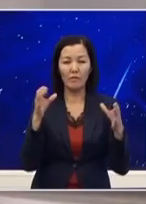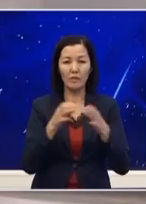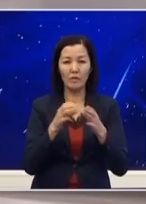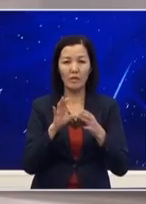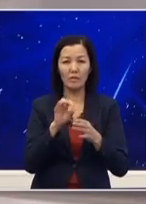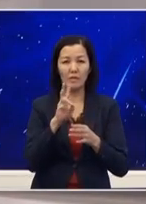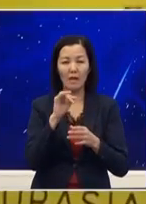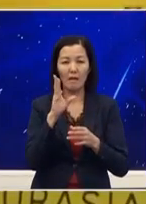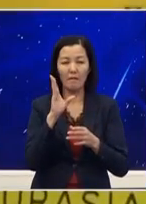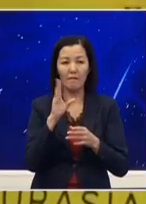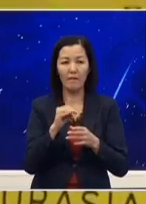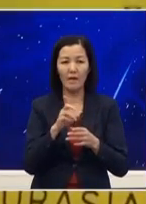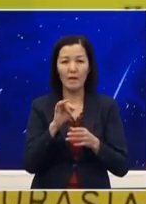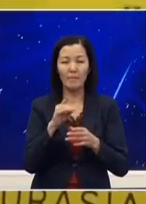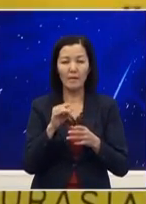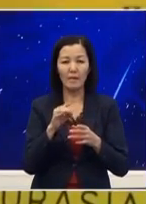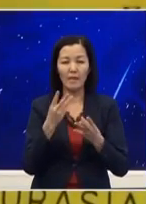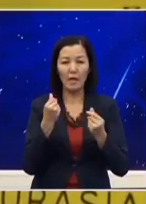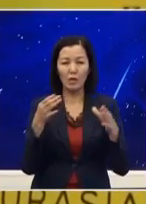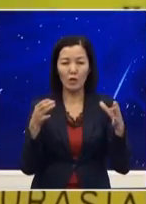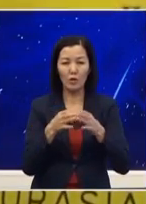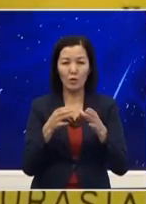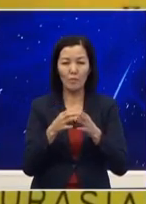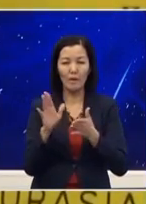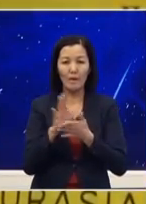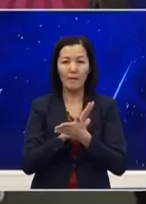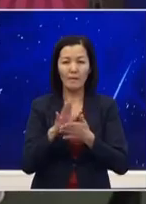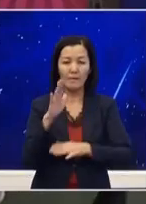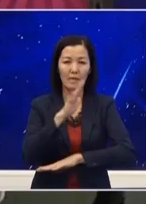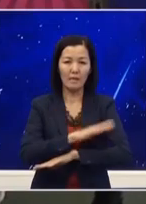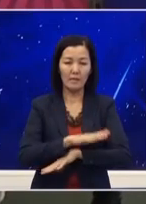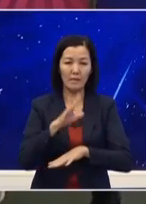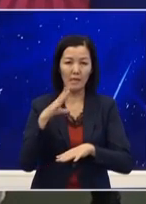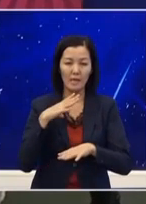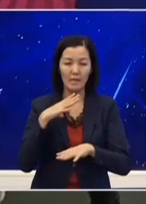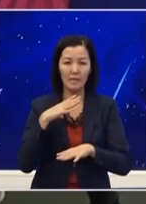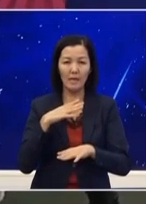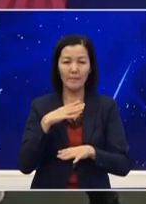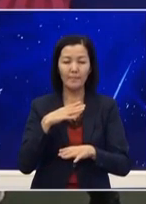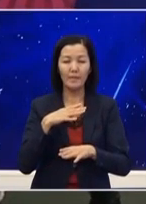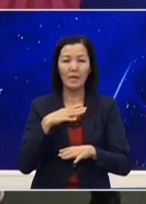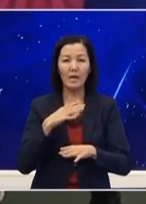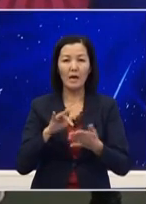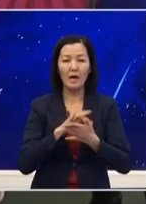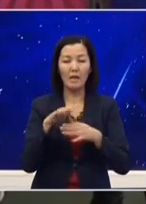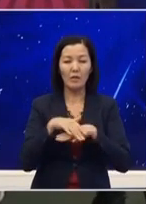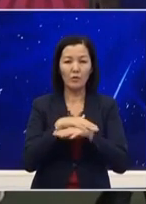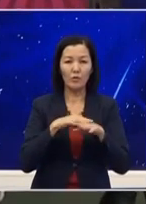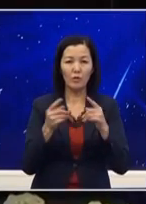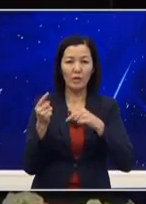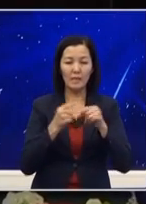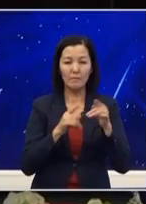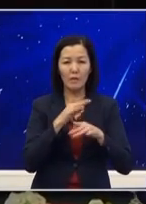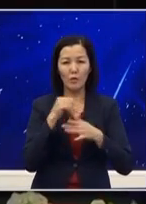және Менеем брендті микроқаржы ұйымы. Мастер-класс тегін, кімге де болса да тиімді. Сондықтан дәріске қала тұрғындар мен кәсіпкерлер көптеп